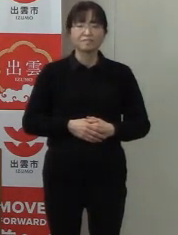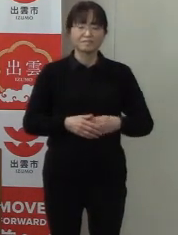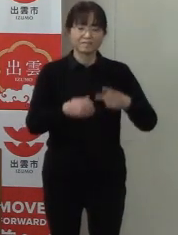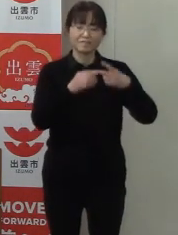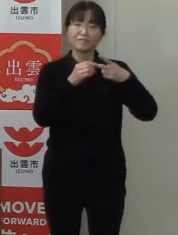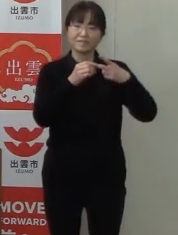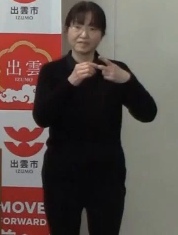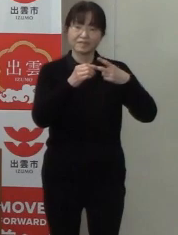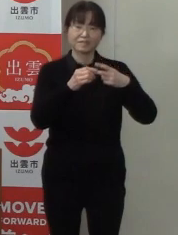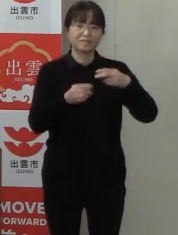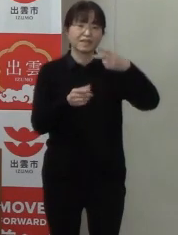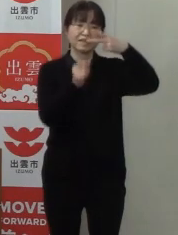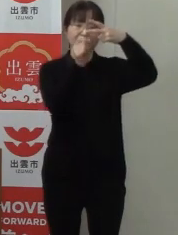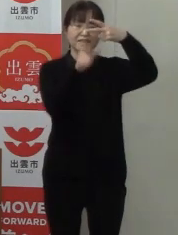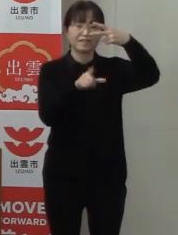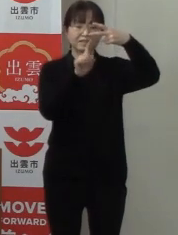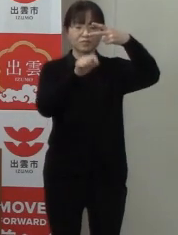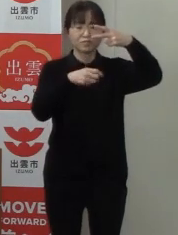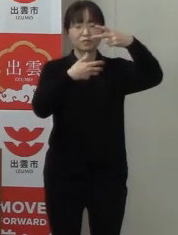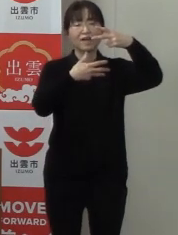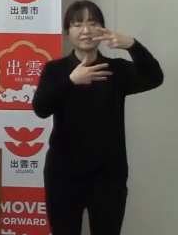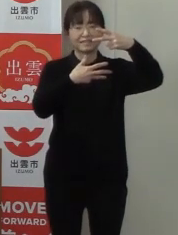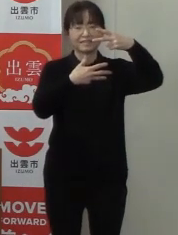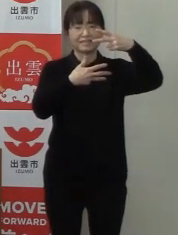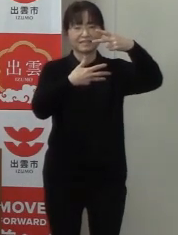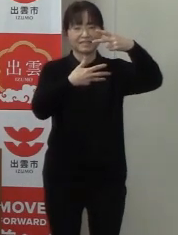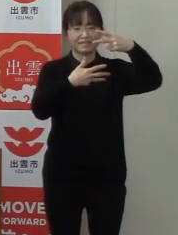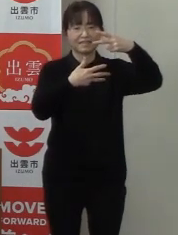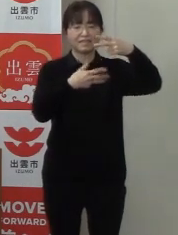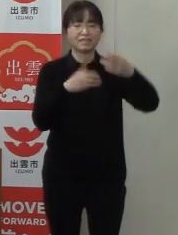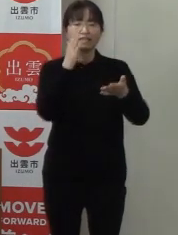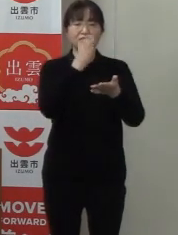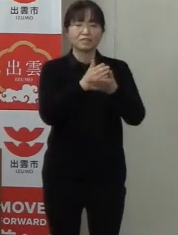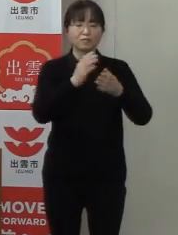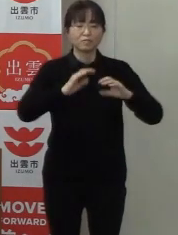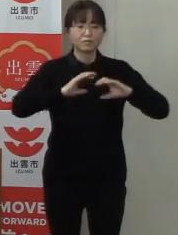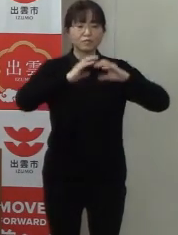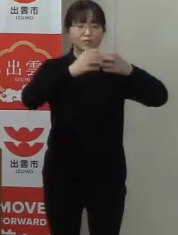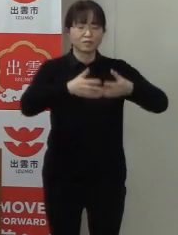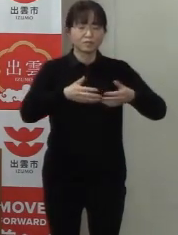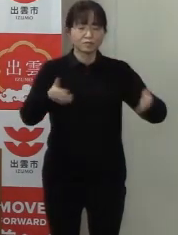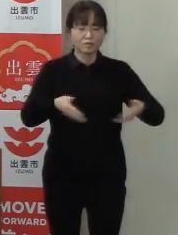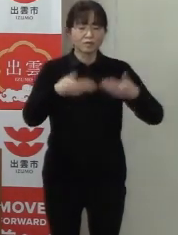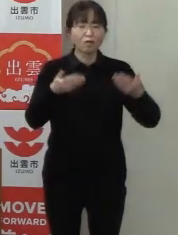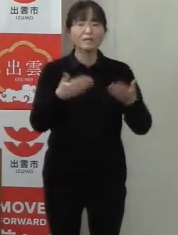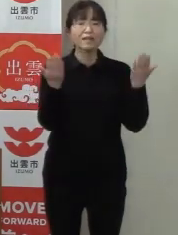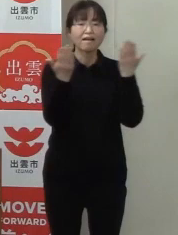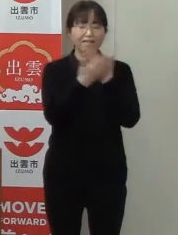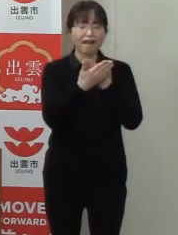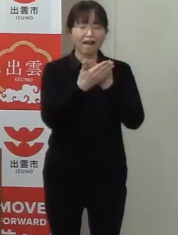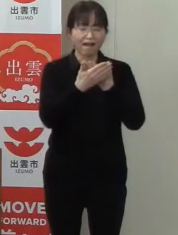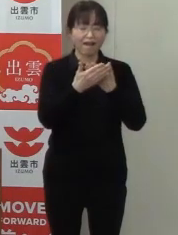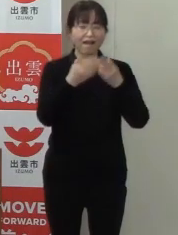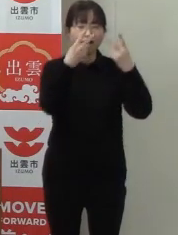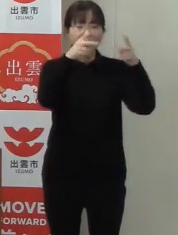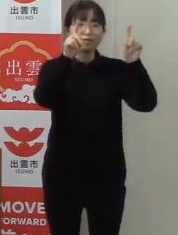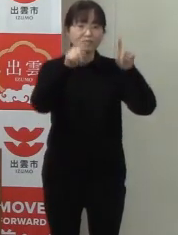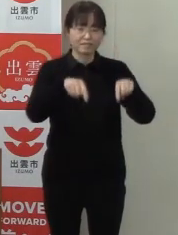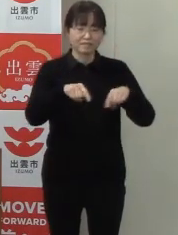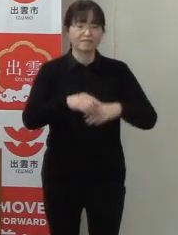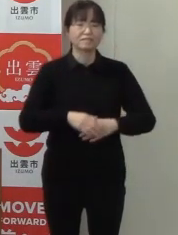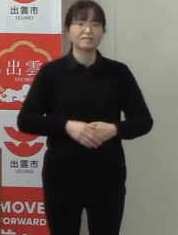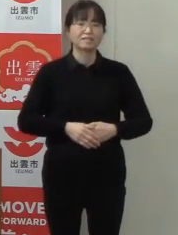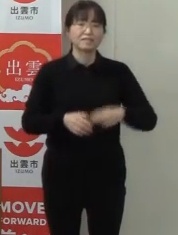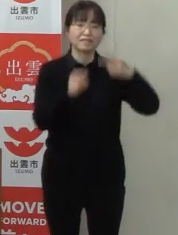次にですね、2月18日のこのストップ地球温暖化フェアであります。2月はです